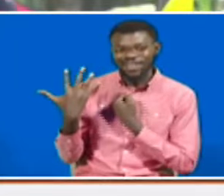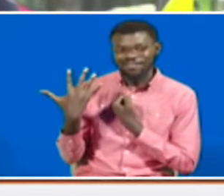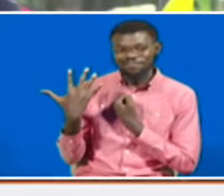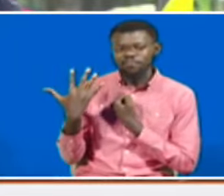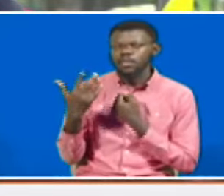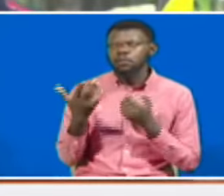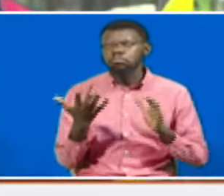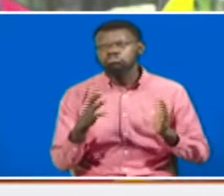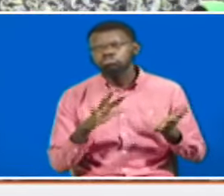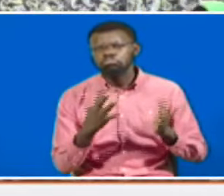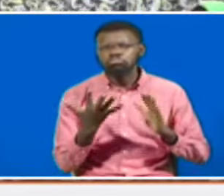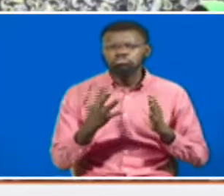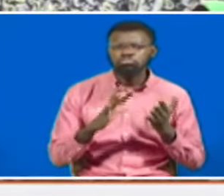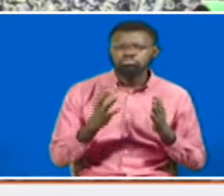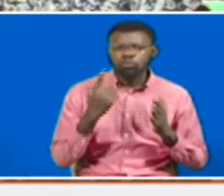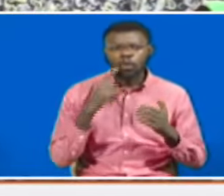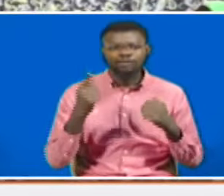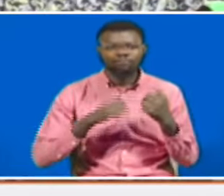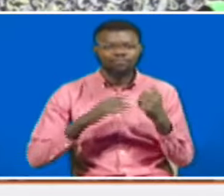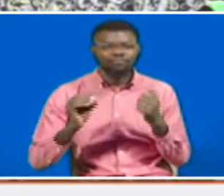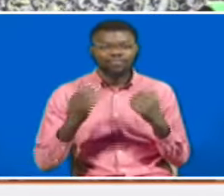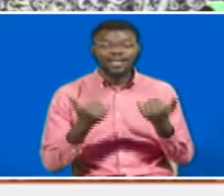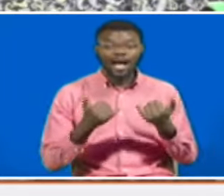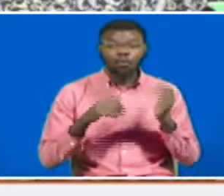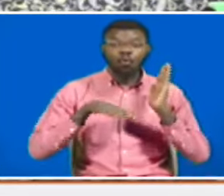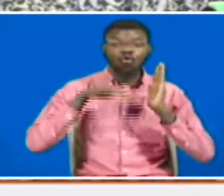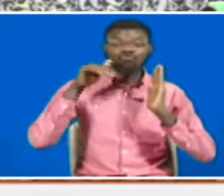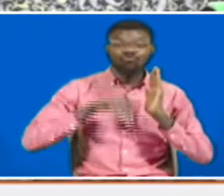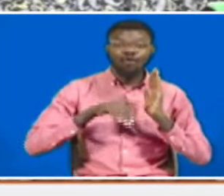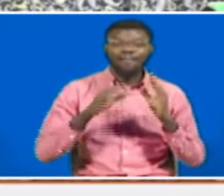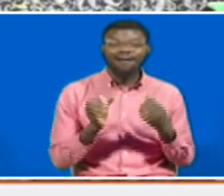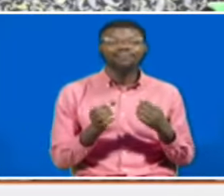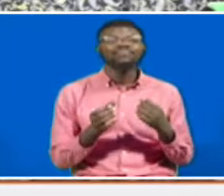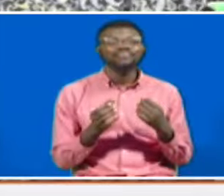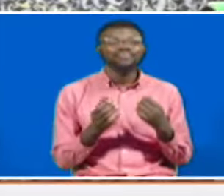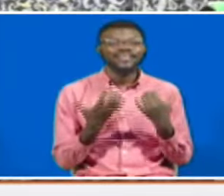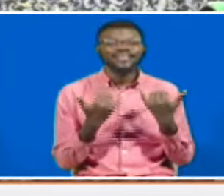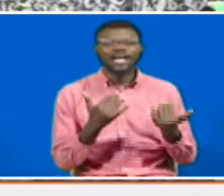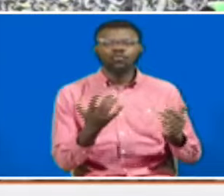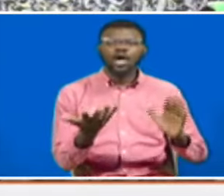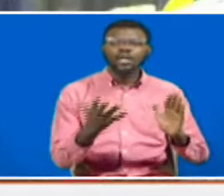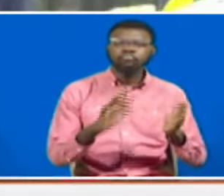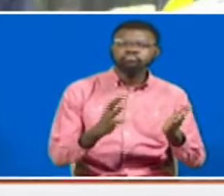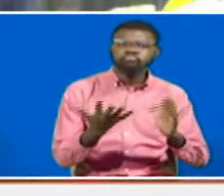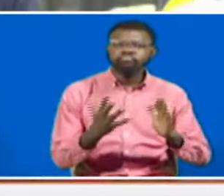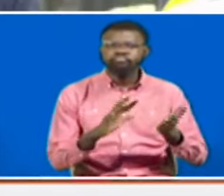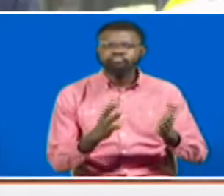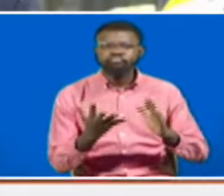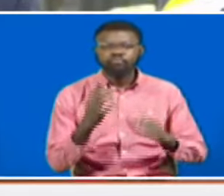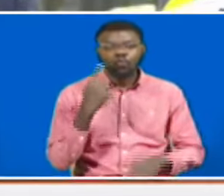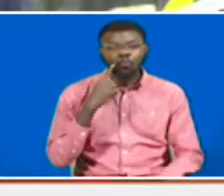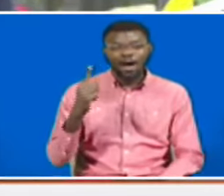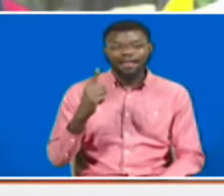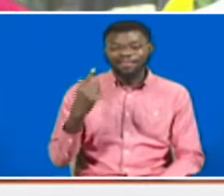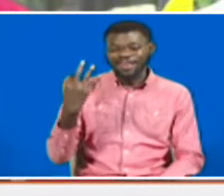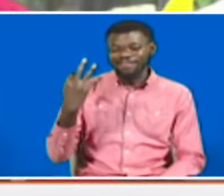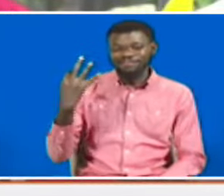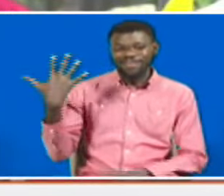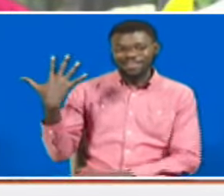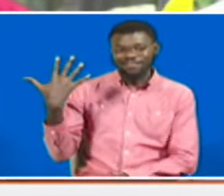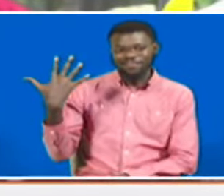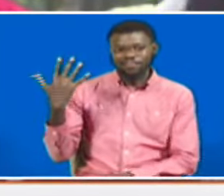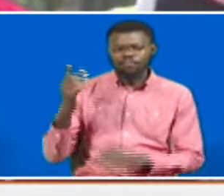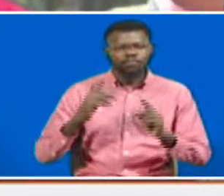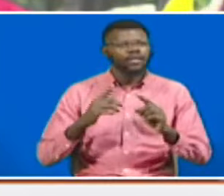or around 160. Imekuja chini na sasa iko karibu hapo 135.